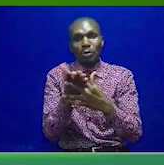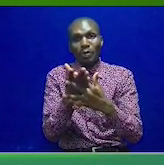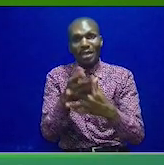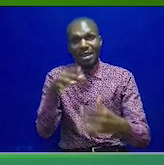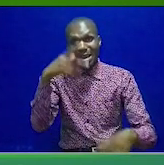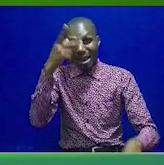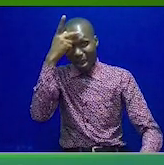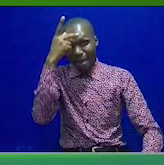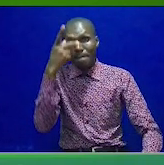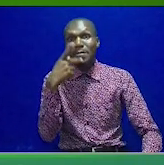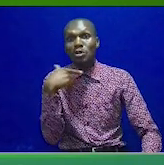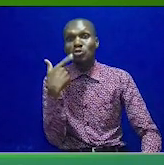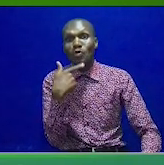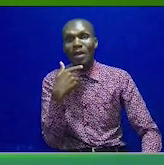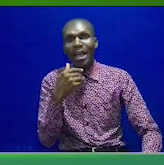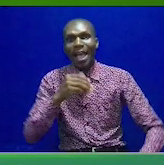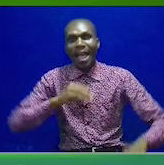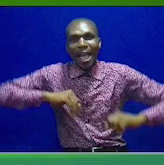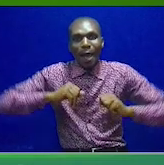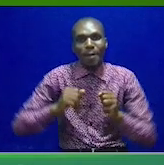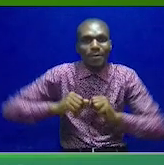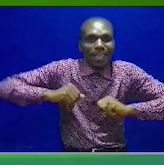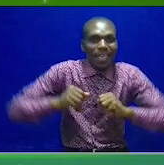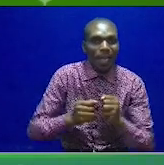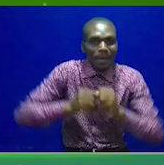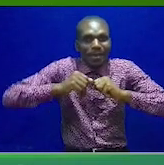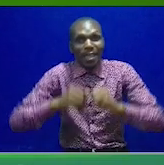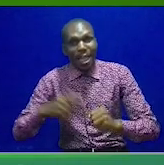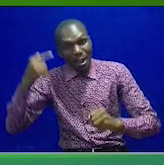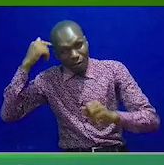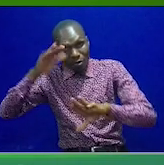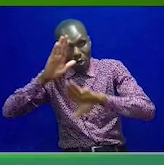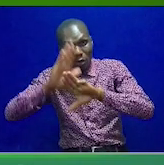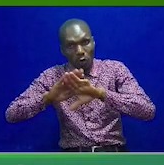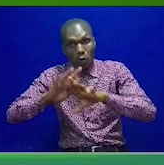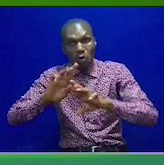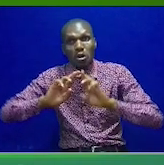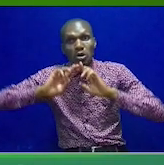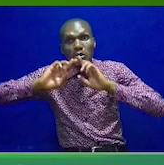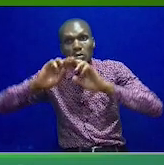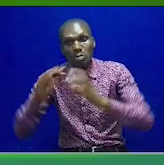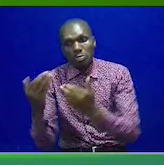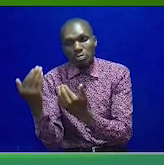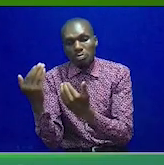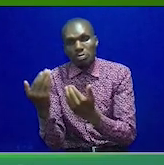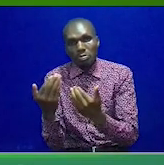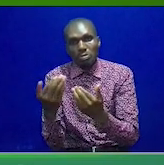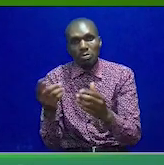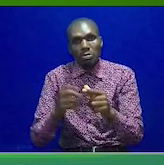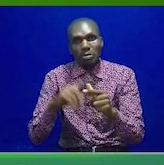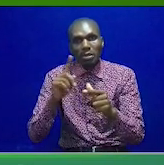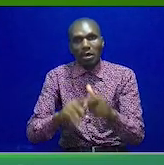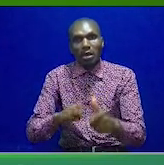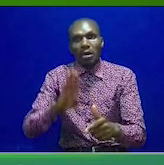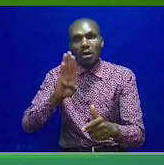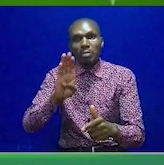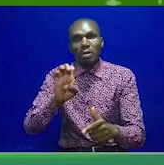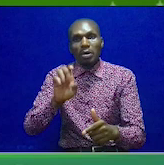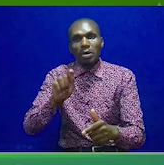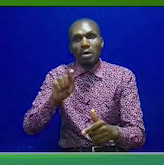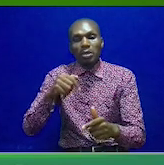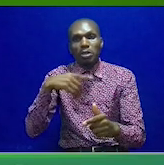ubago keire ama chibu ama ya kuruwase abana babo. Christopher yu mwano ya serieta Betty Mura Ogoti, uyu